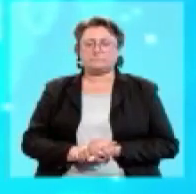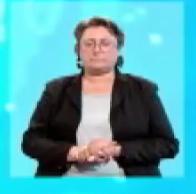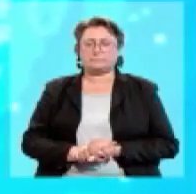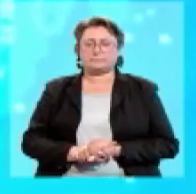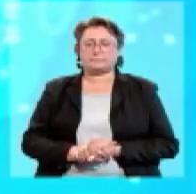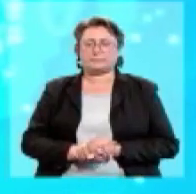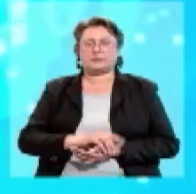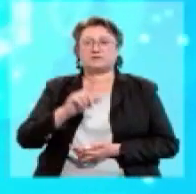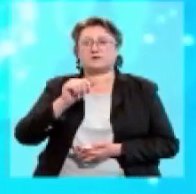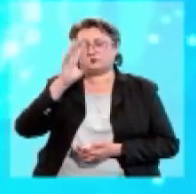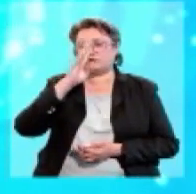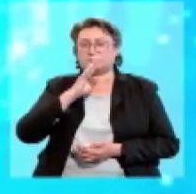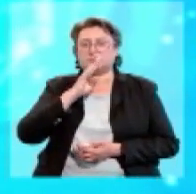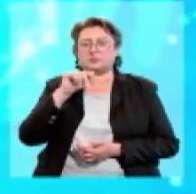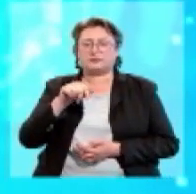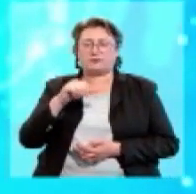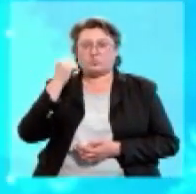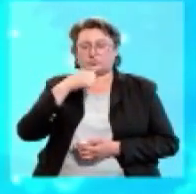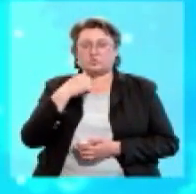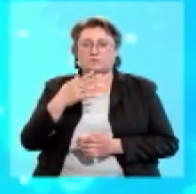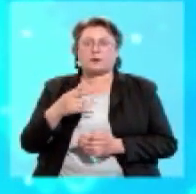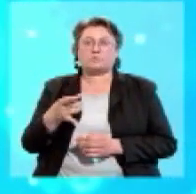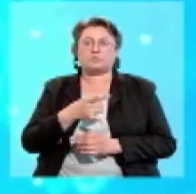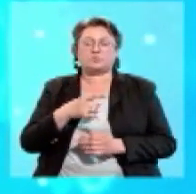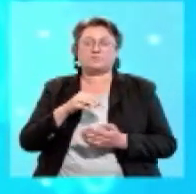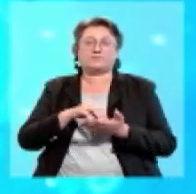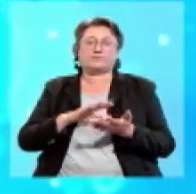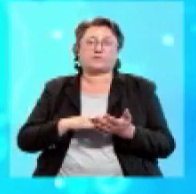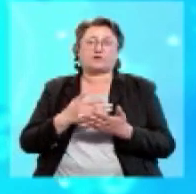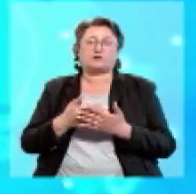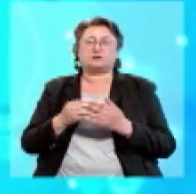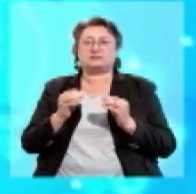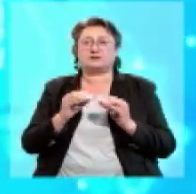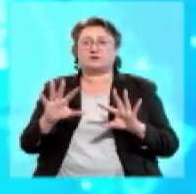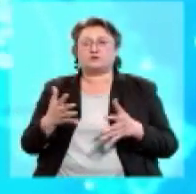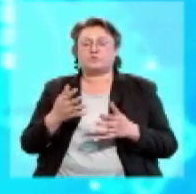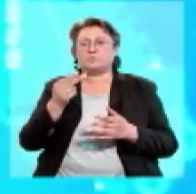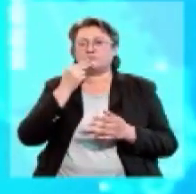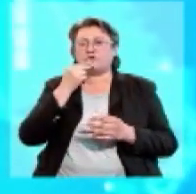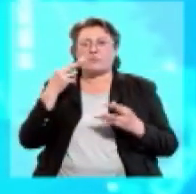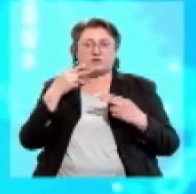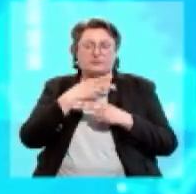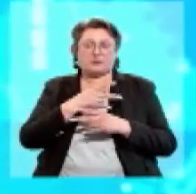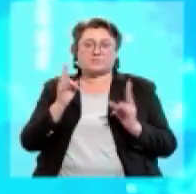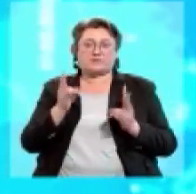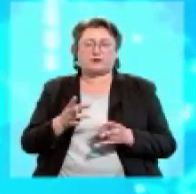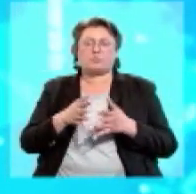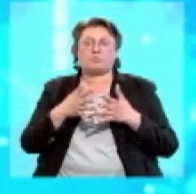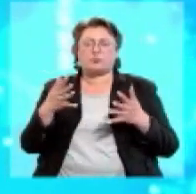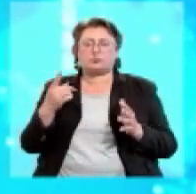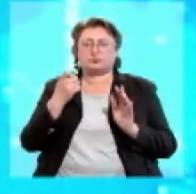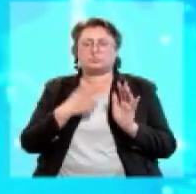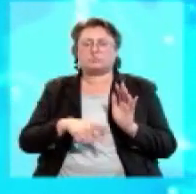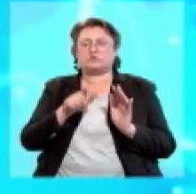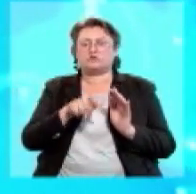Ауру Астан осы жылдың 4 айында республика бойынша тамақтан уланудың 10 шақты оқиғасы тіркелді. 170-ден астам адам